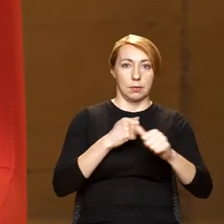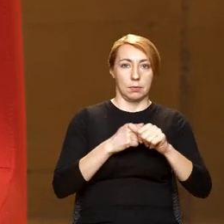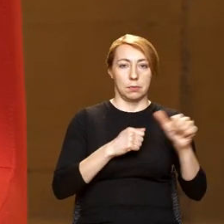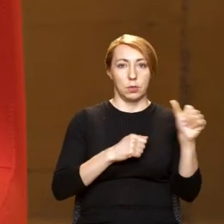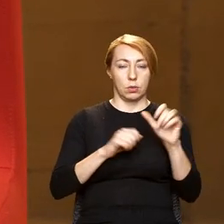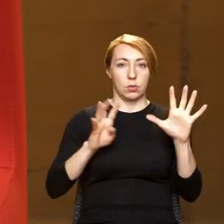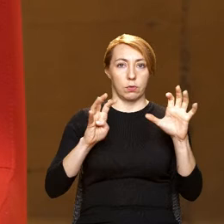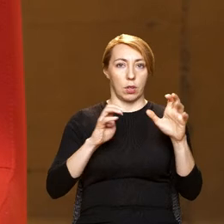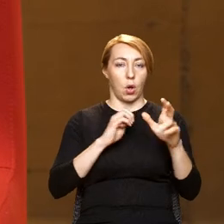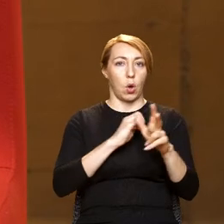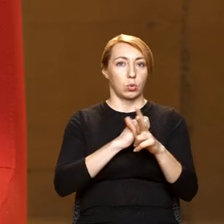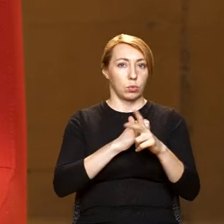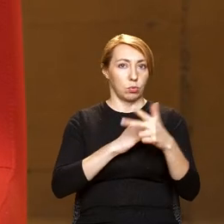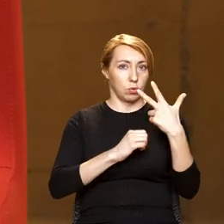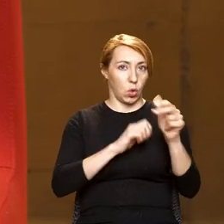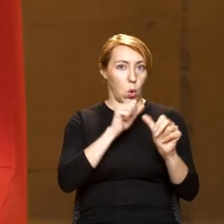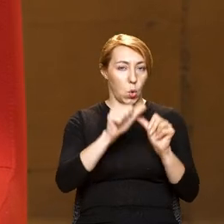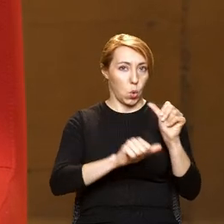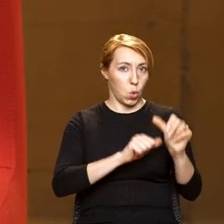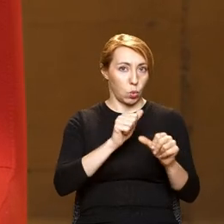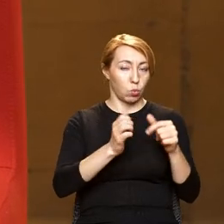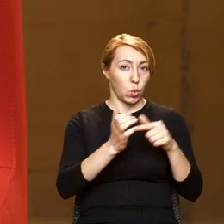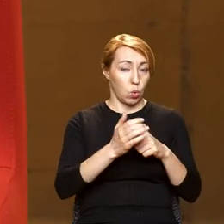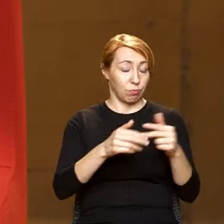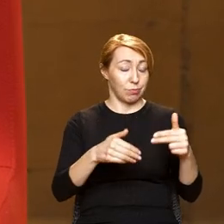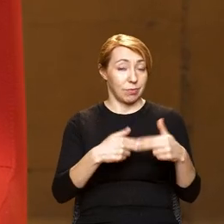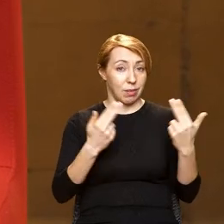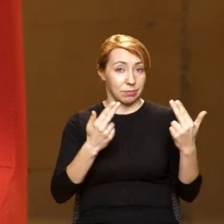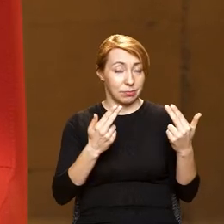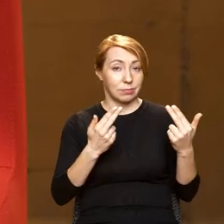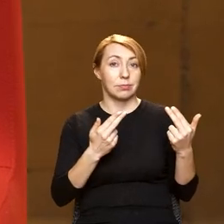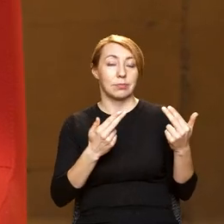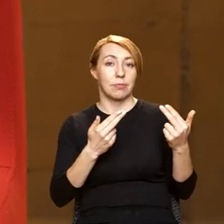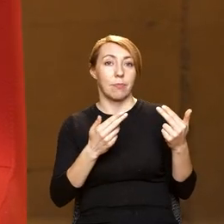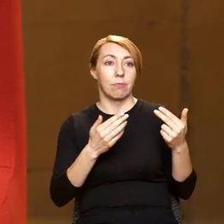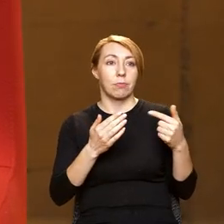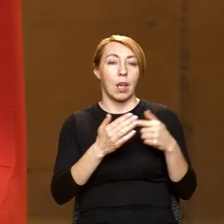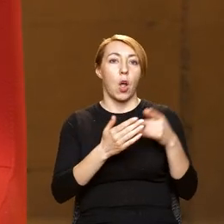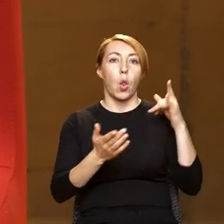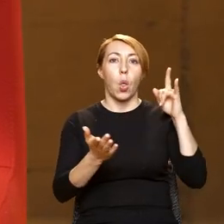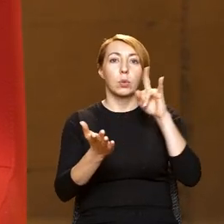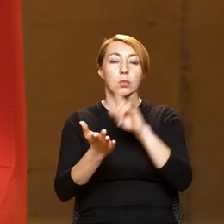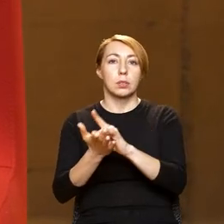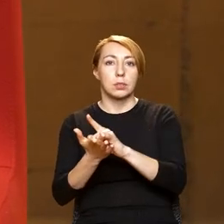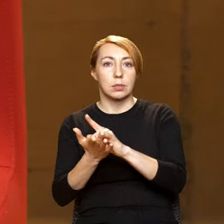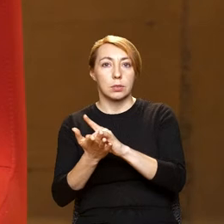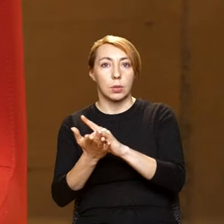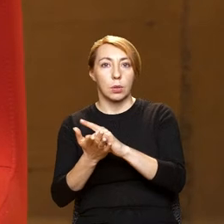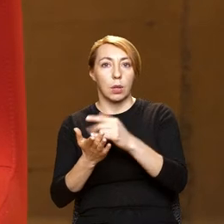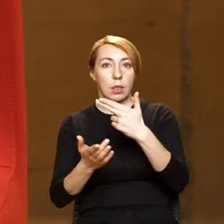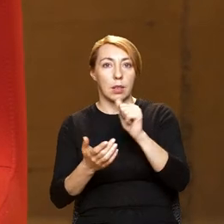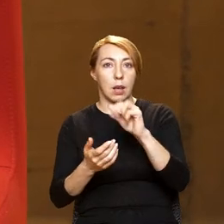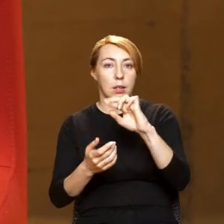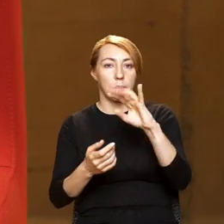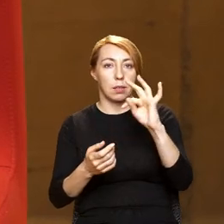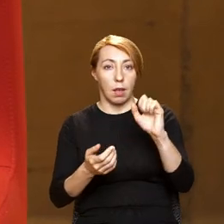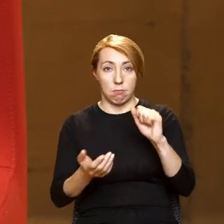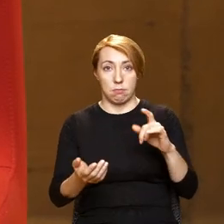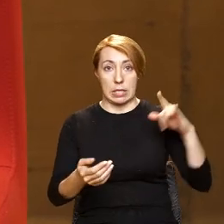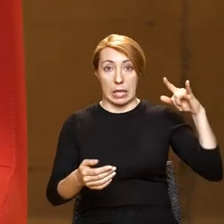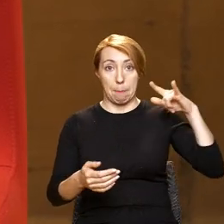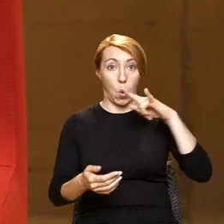lipca 1983 roku, to jest dzień, kiedy na lotnisku Narita wylądował